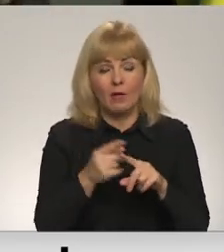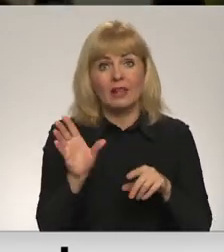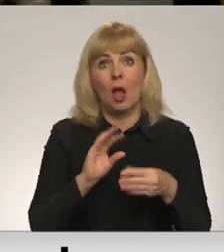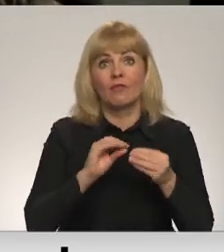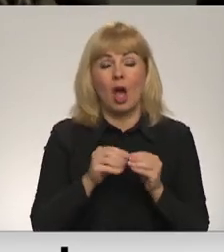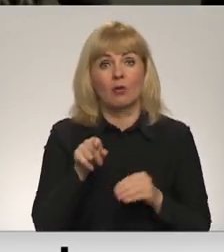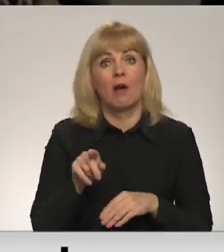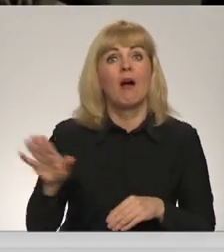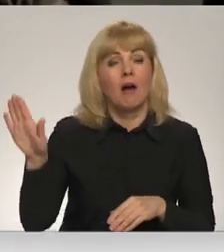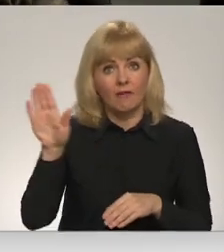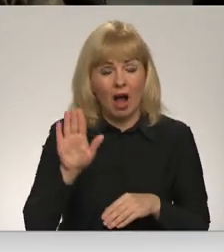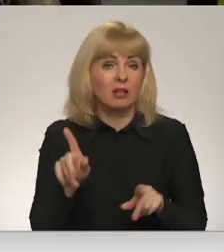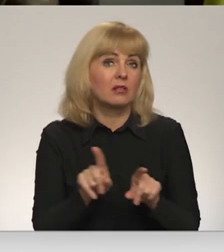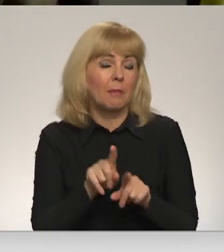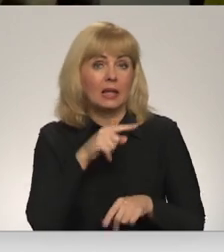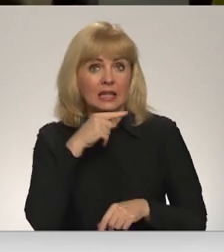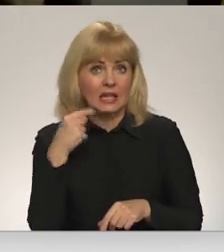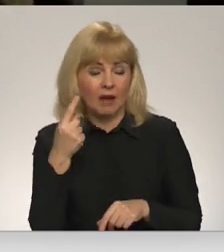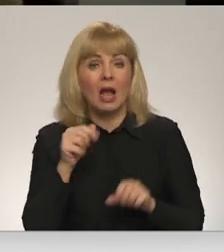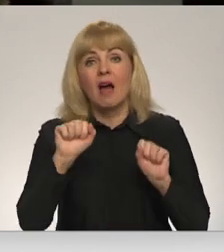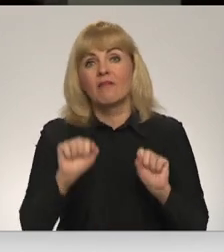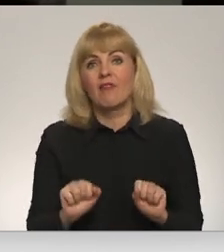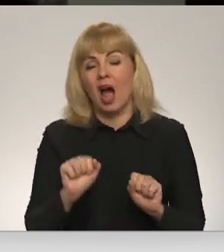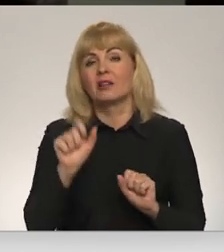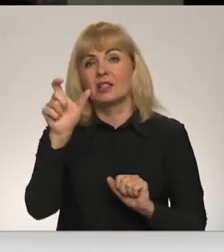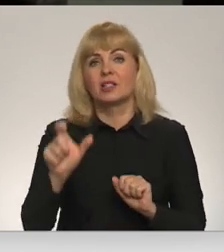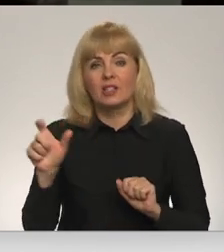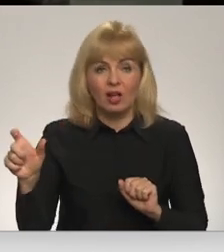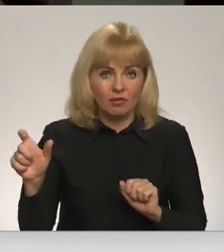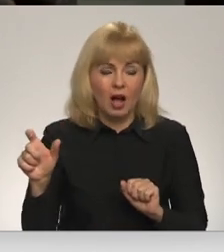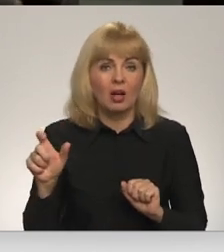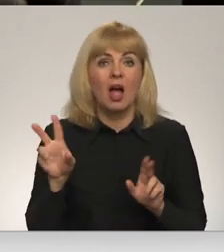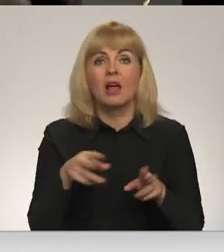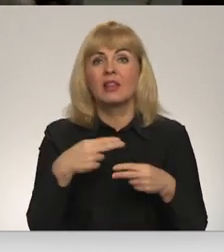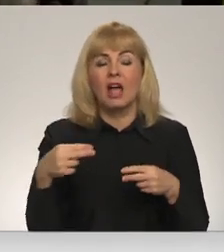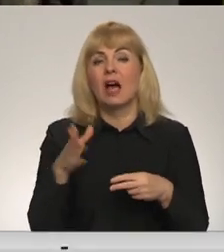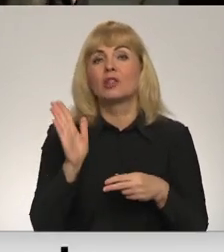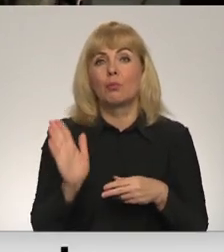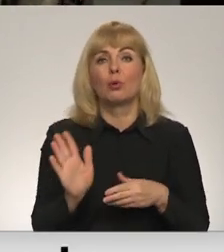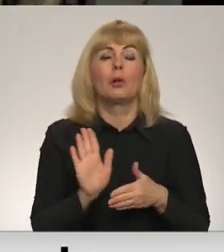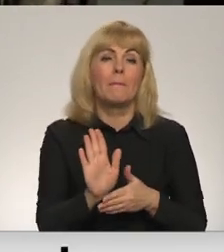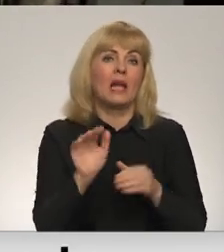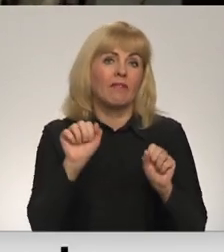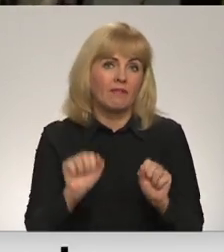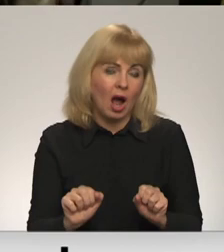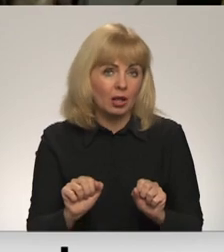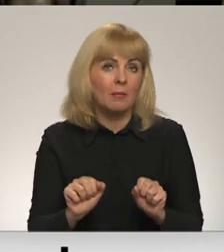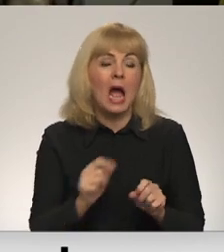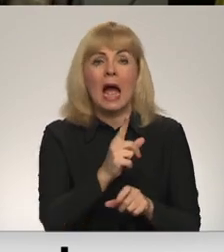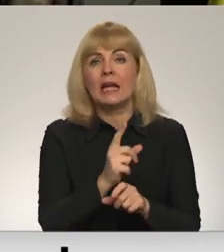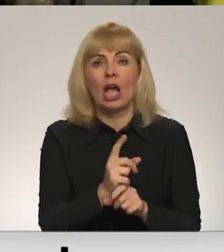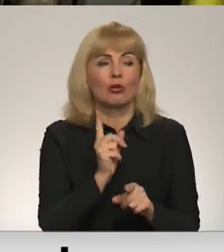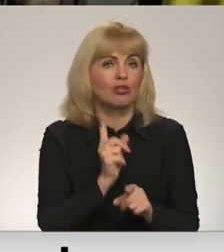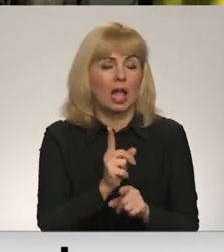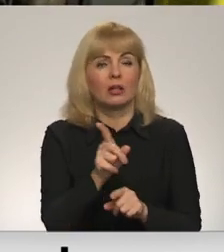ir valsts, tāpat kā Krievija, kurā pie varas ir cilvēki, kuriem absolūti nevajadzētu atrasties pie varas un nevajadzētu būt šādiem ieročiem, tas ir